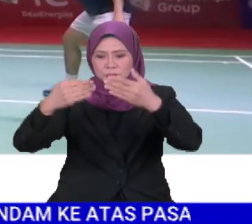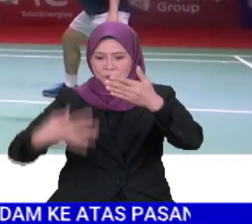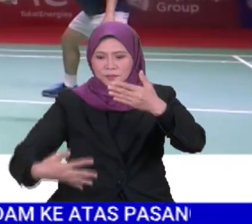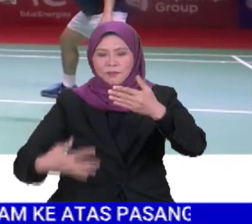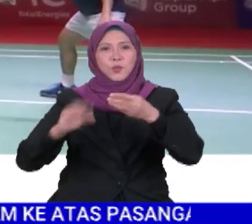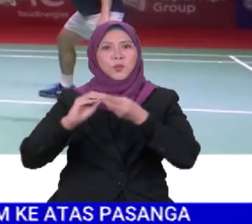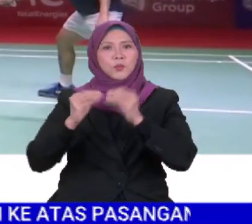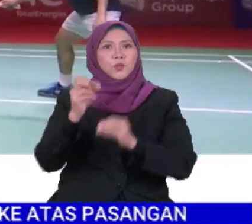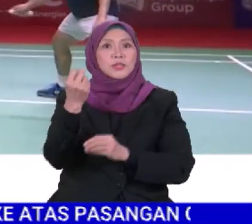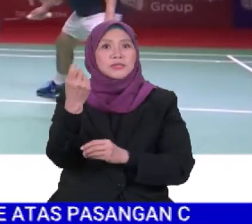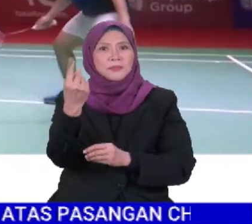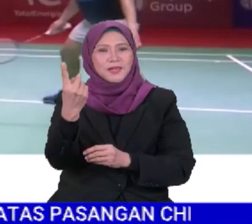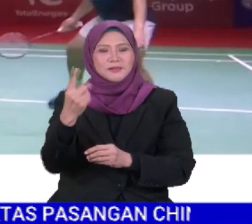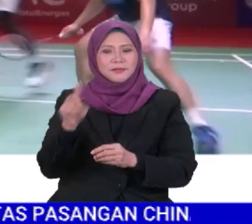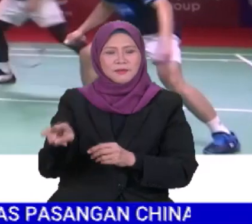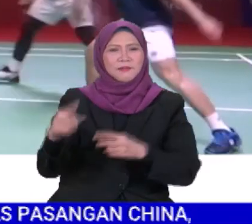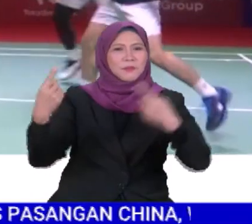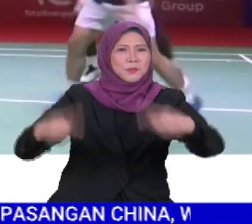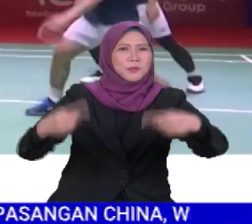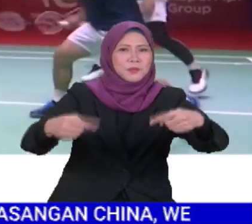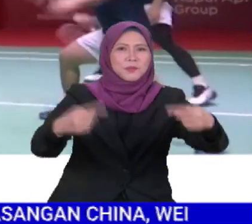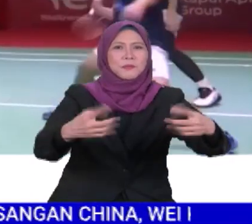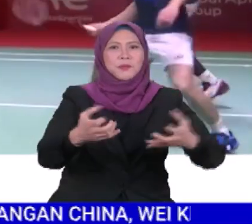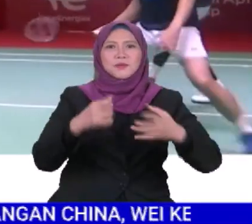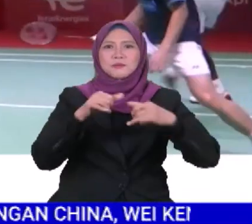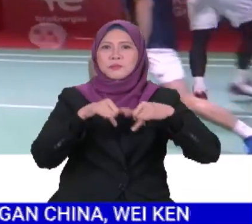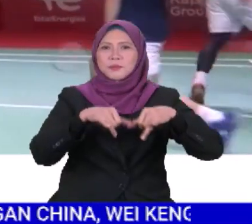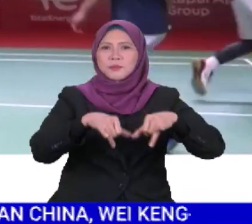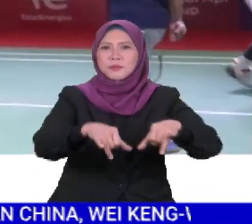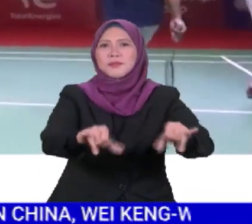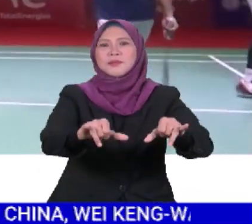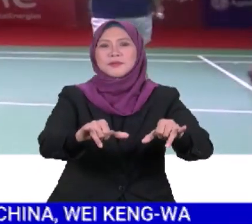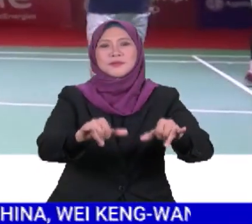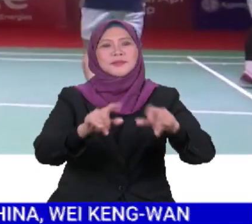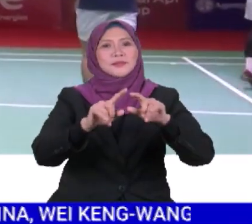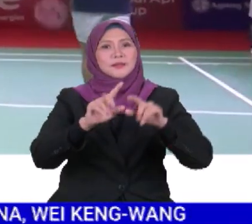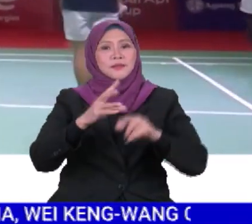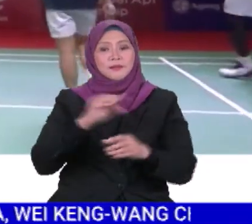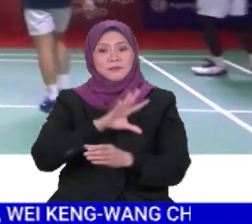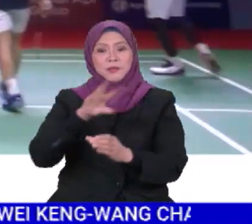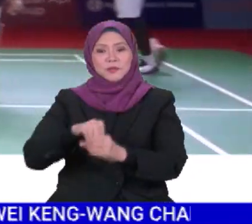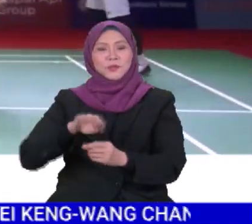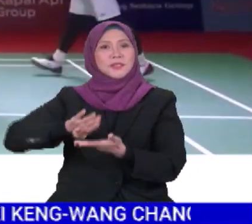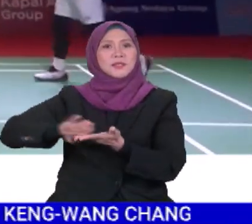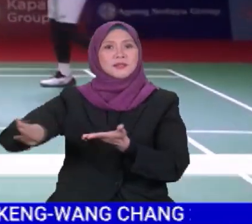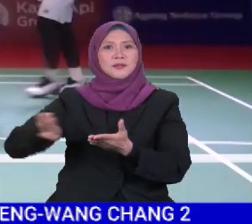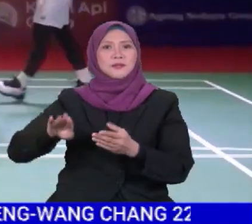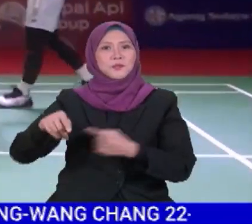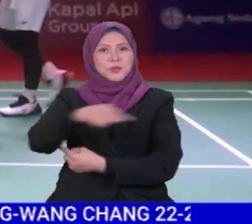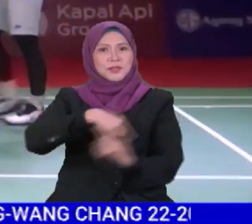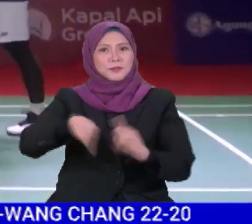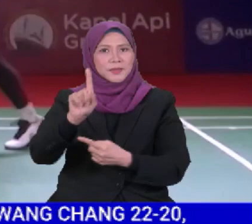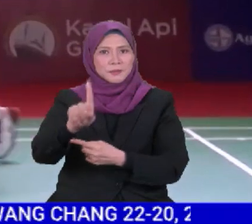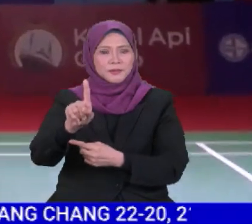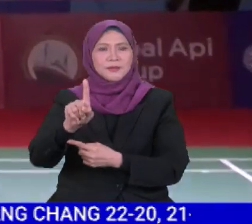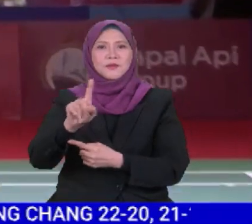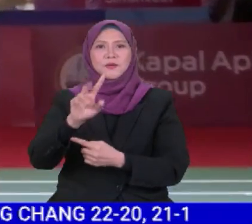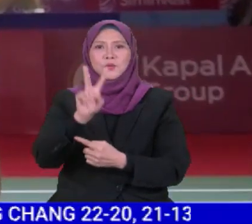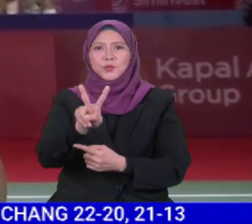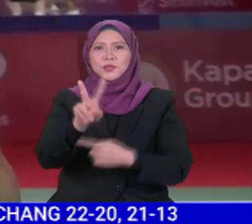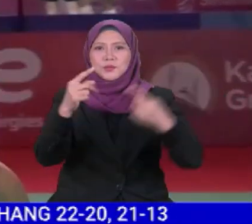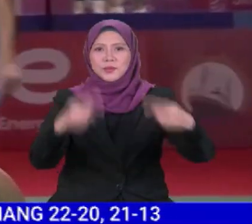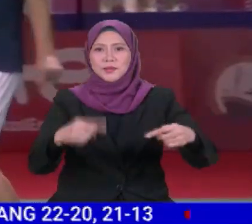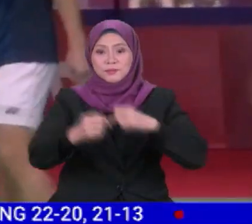itu dilihat bergelut untuk mengekalkan konsistensi mereka termasuk tersingkir daripada singa pertama pada dua